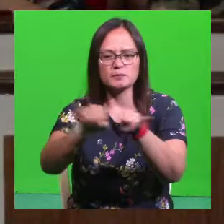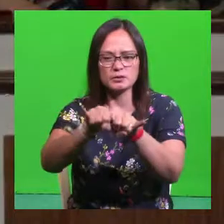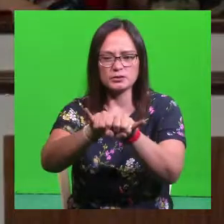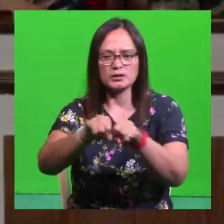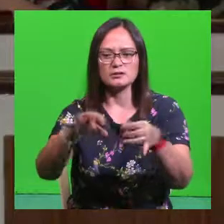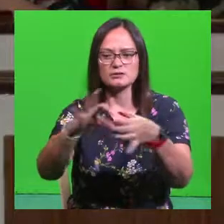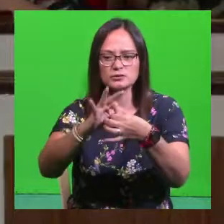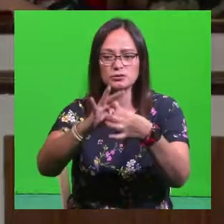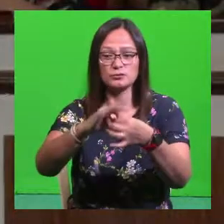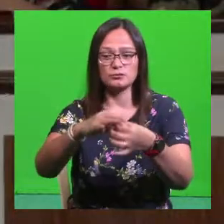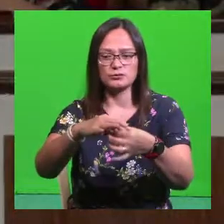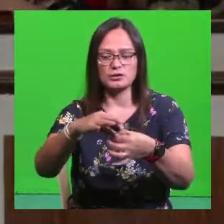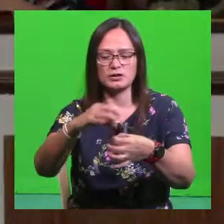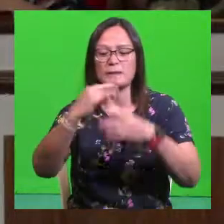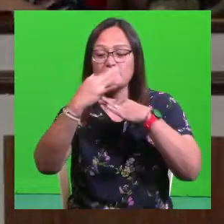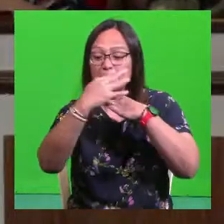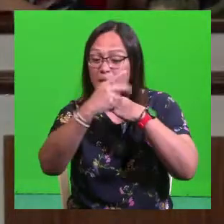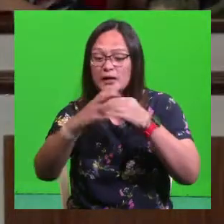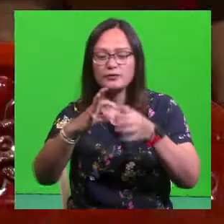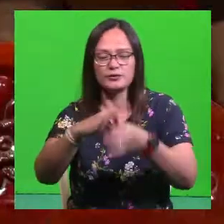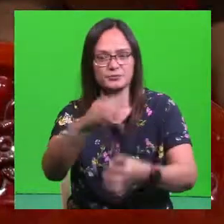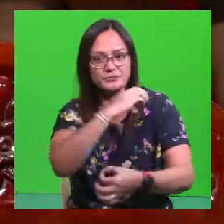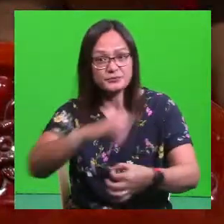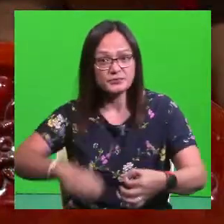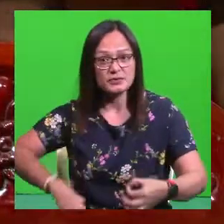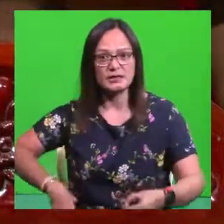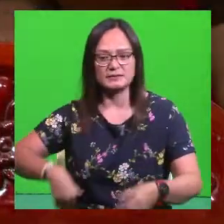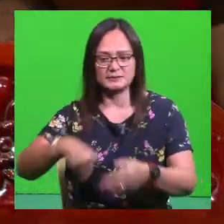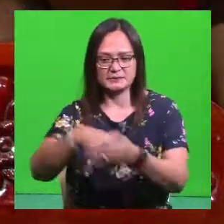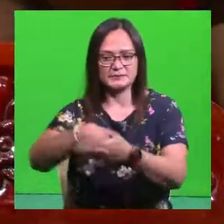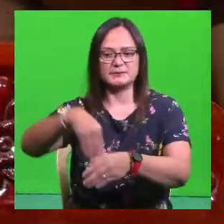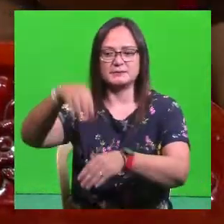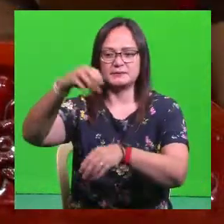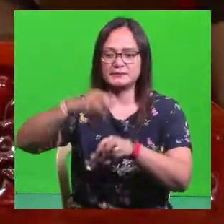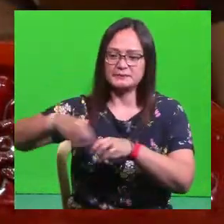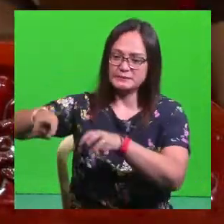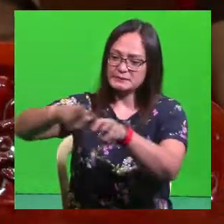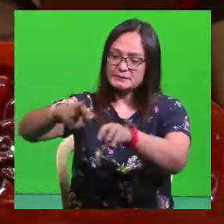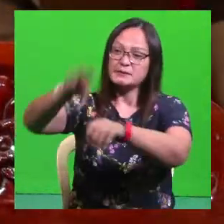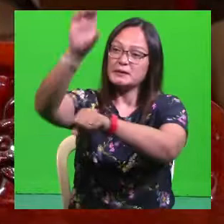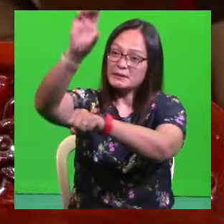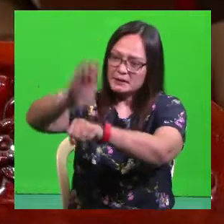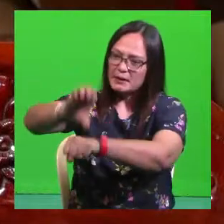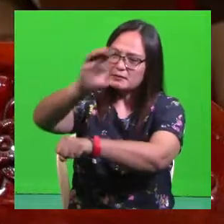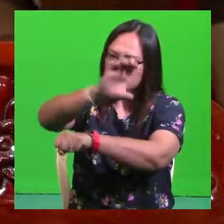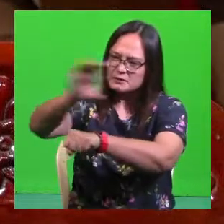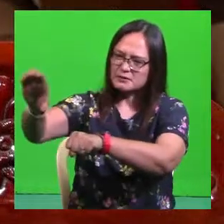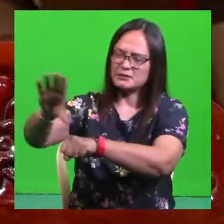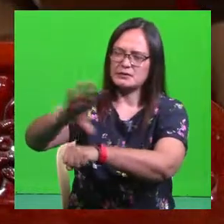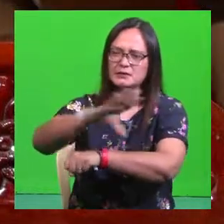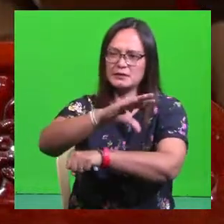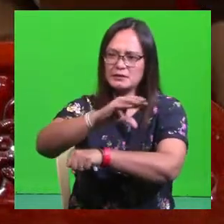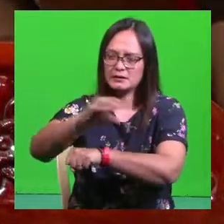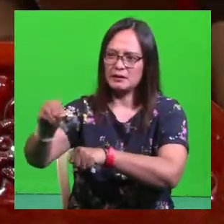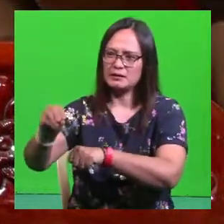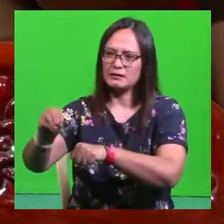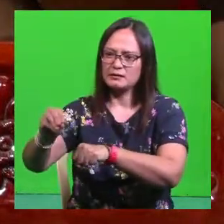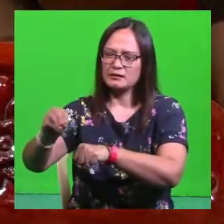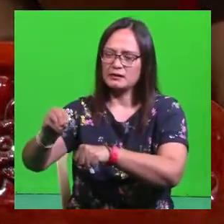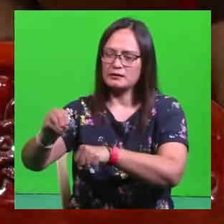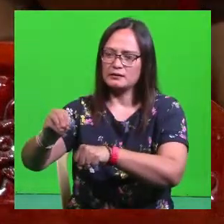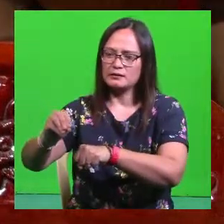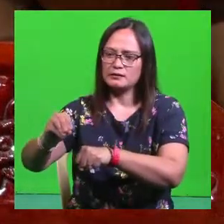ng Panginoon sa krus ng Kalbaryo. At maliban na ang kanyang dugo'y bumuhos, wala